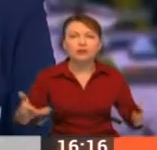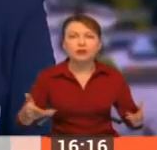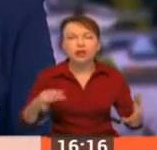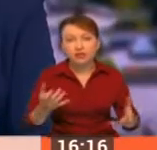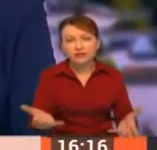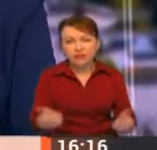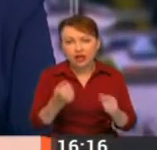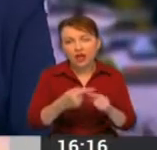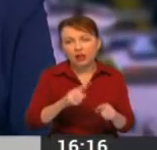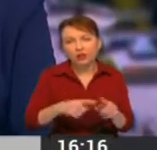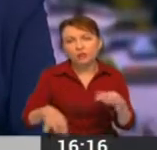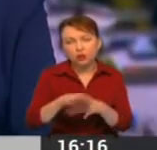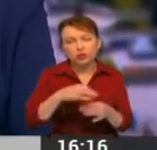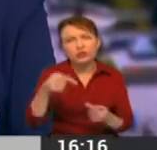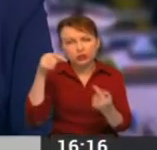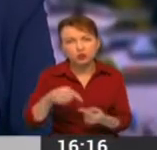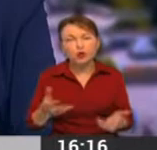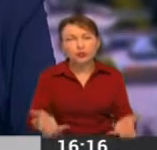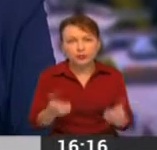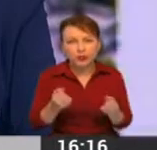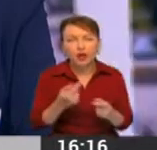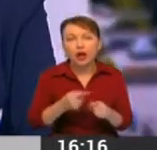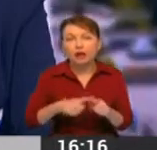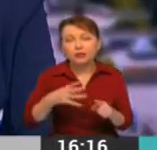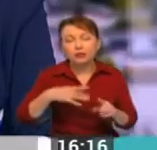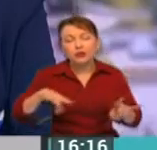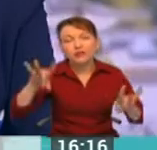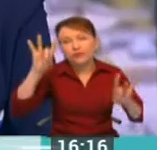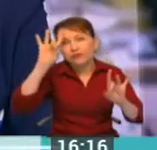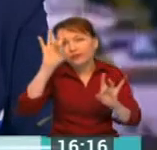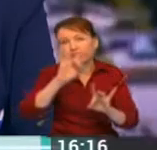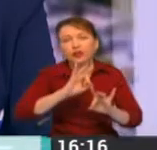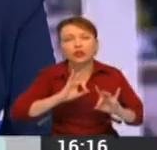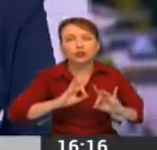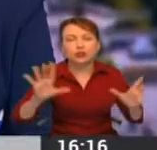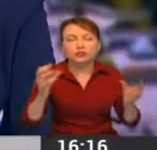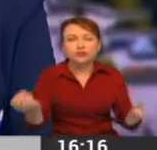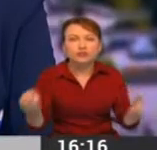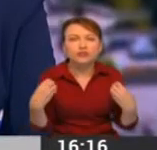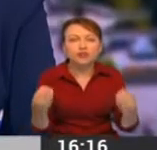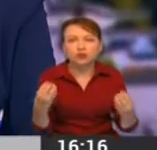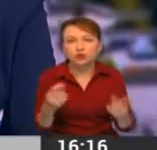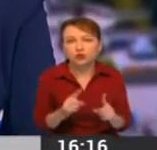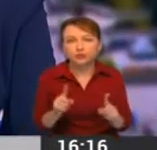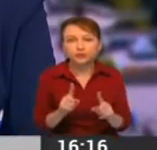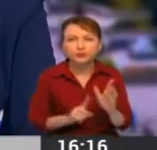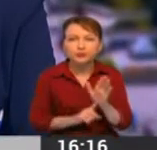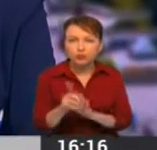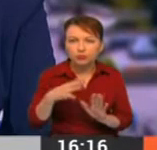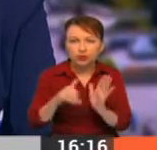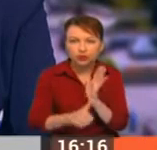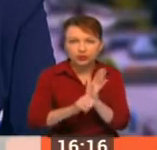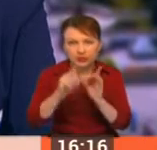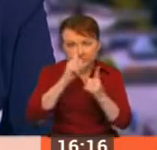они достойно его приняли. Это было феерическое что-то. Там сначала было 60